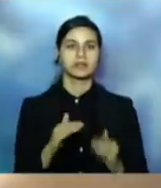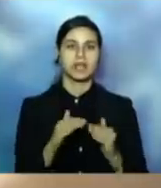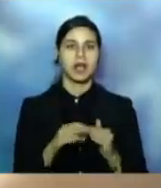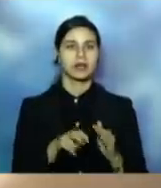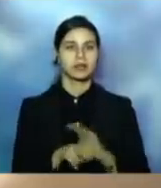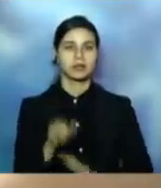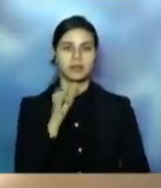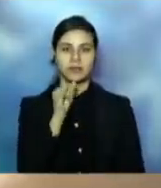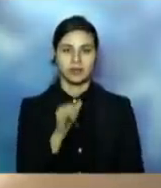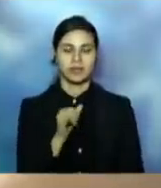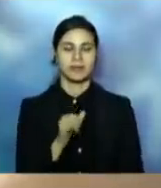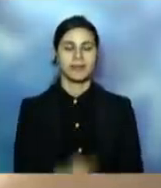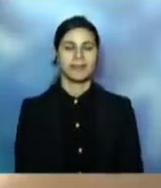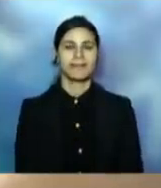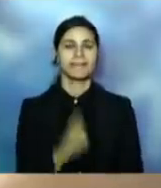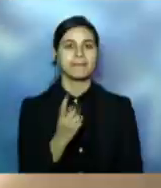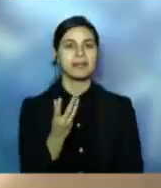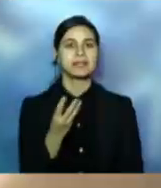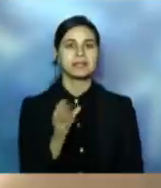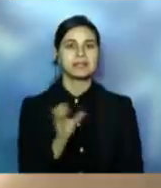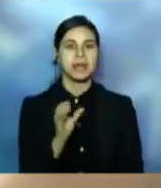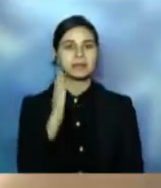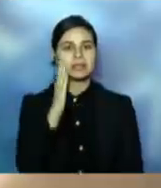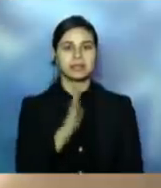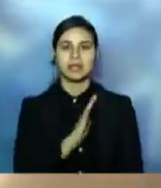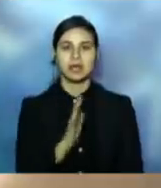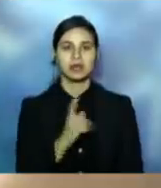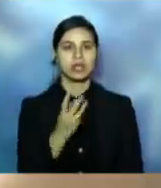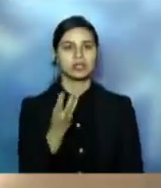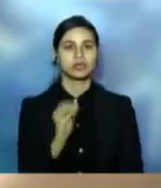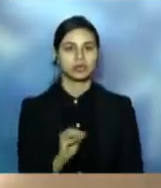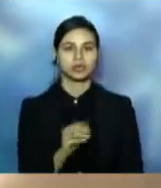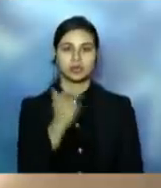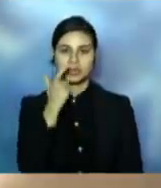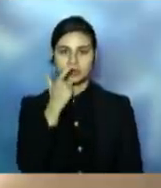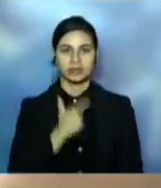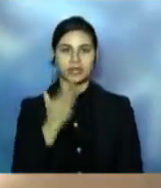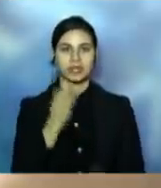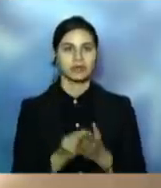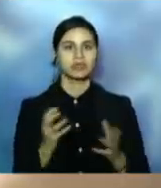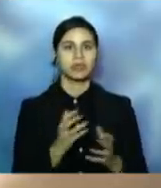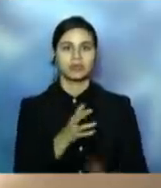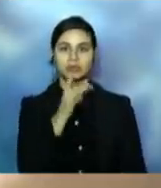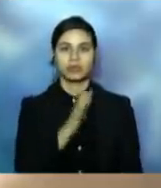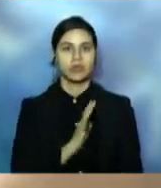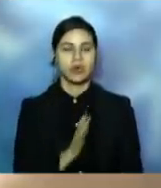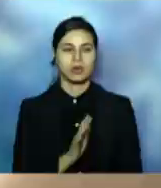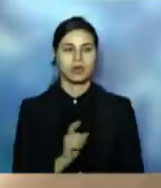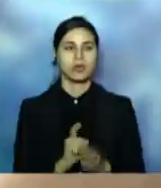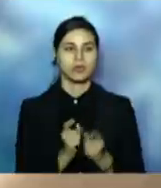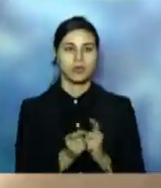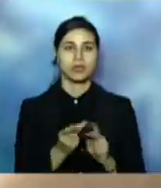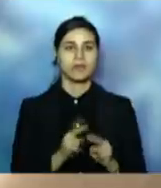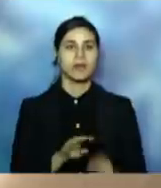ვერ გამოვდიოდი, ერთი წამი ძილის დრო არისო, ერთი წუთი შენი თავის მოვლის დრო არისო. მიუხედავად